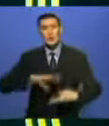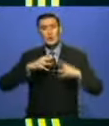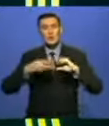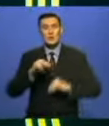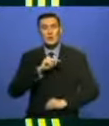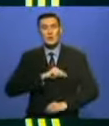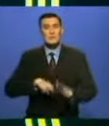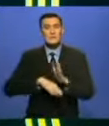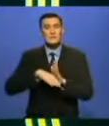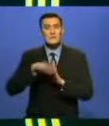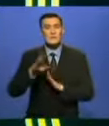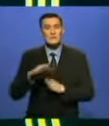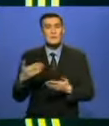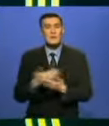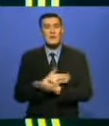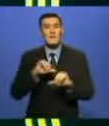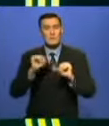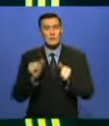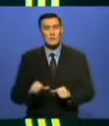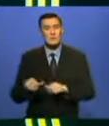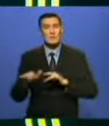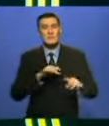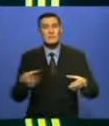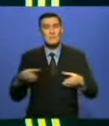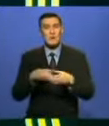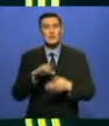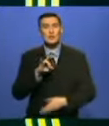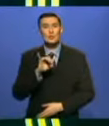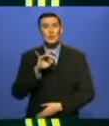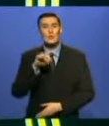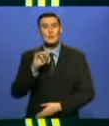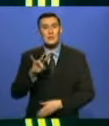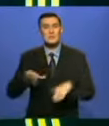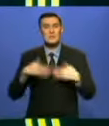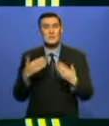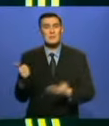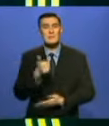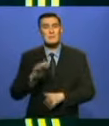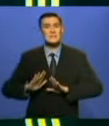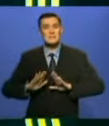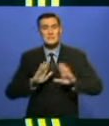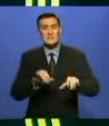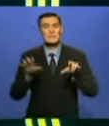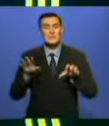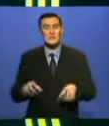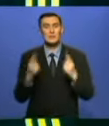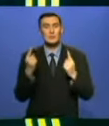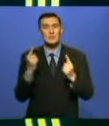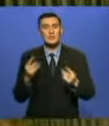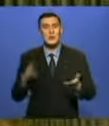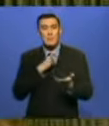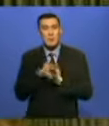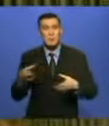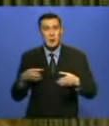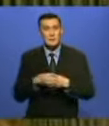Итоги работы по совершенствованию и переформатированию деятельности партии Нур-Отан Нурсултана Назарбаева сегодня представил первый заместитель председателя крупнейшей политической силы